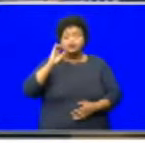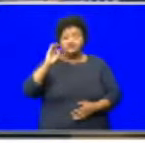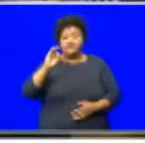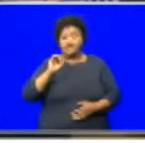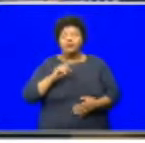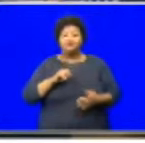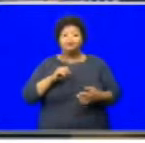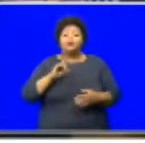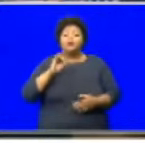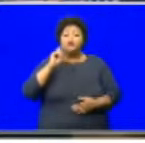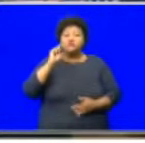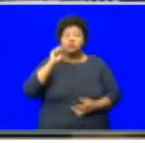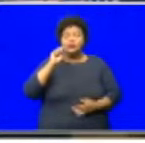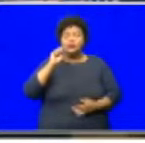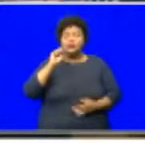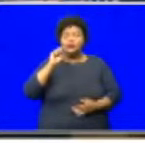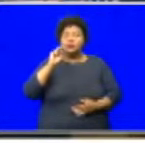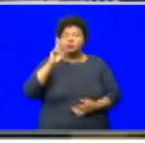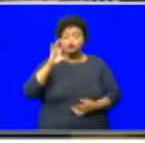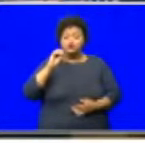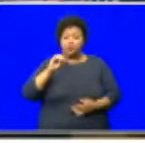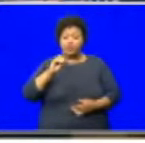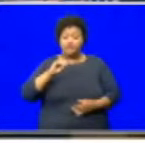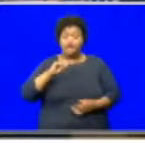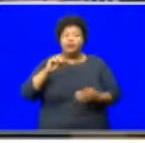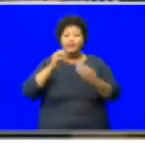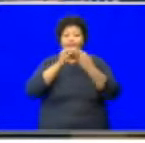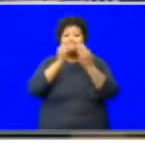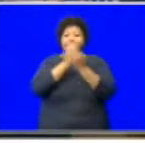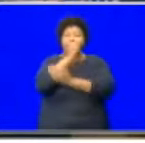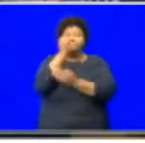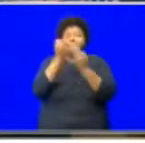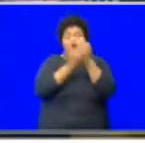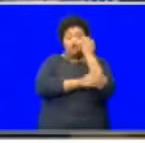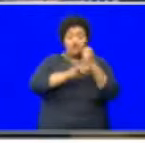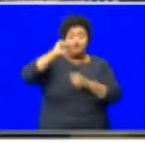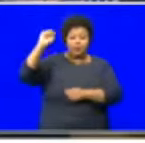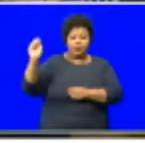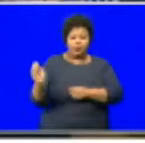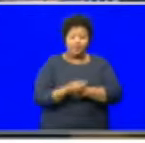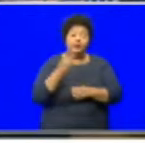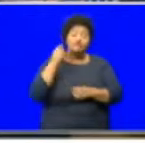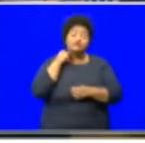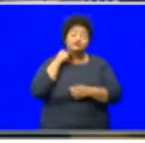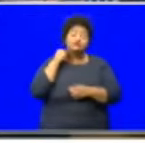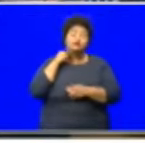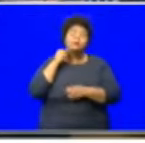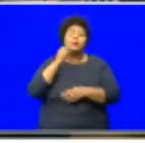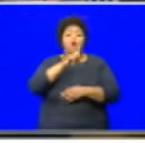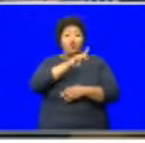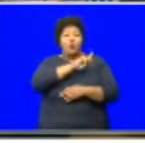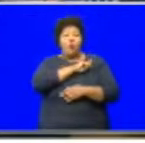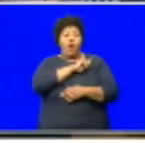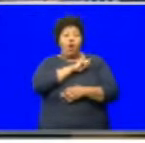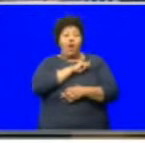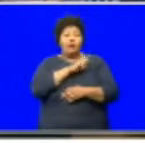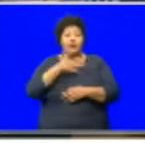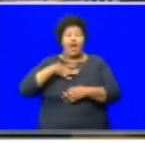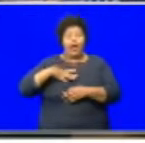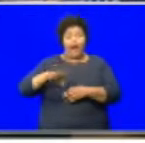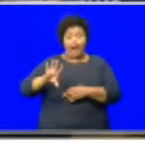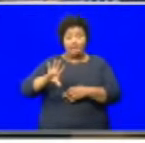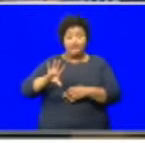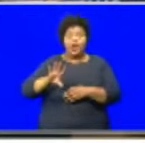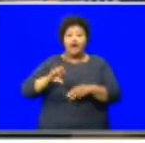ukuthi abakavumeleki ukuthi kumele live. Mazibuko bekakhuluma ngesikhathi likhethelo lesive lemidlalo wecricket litilolonga